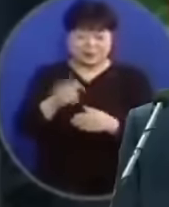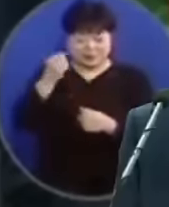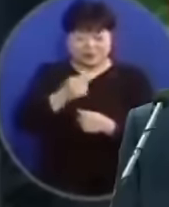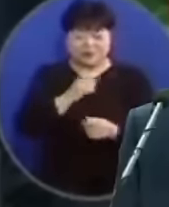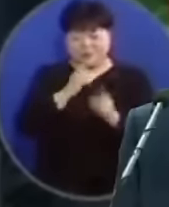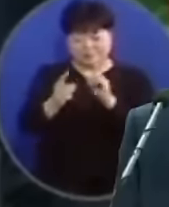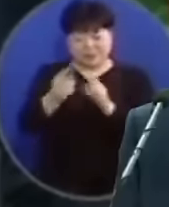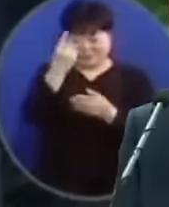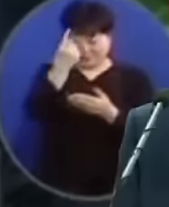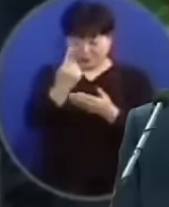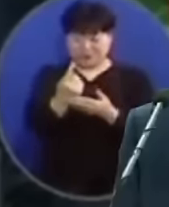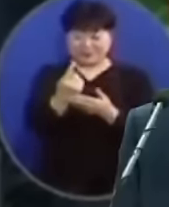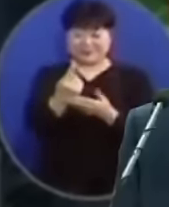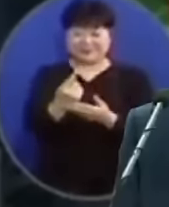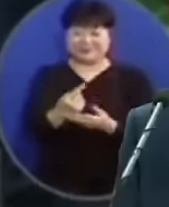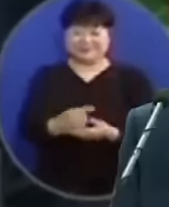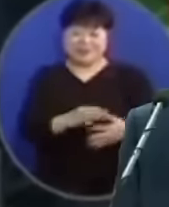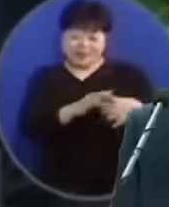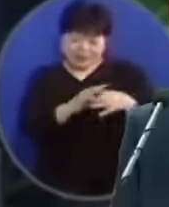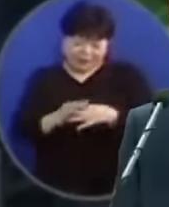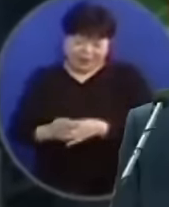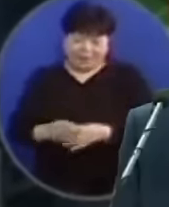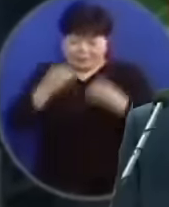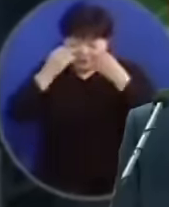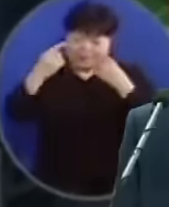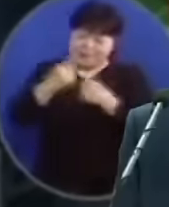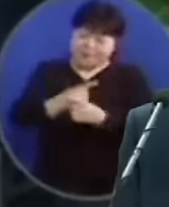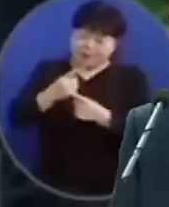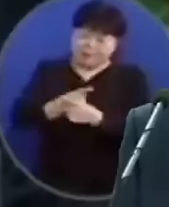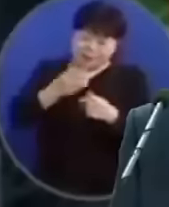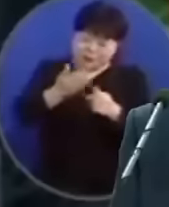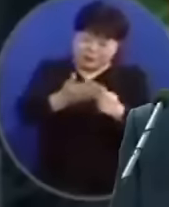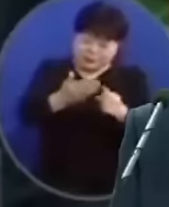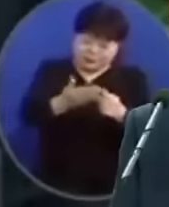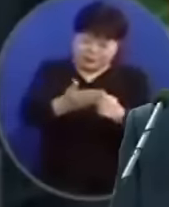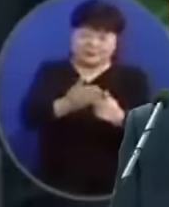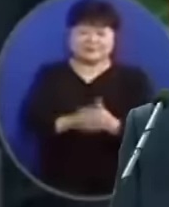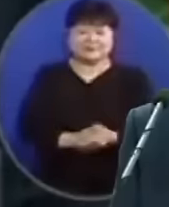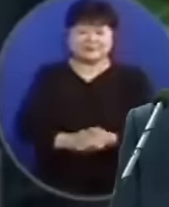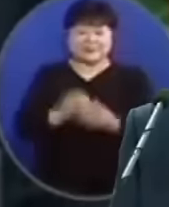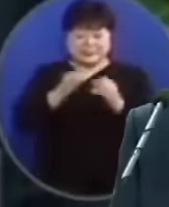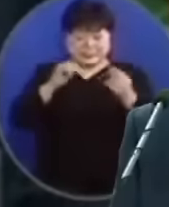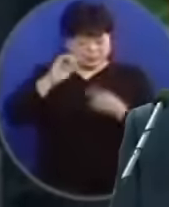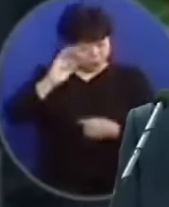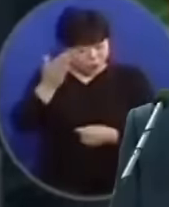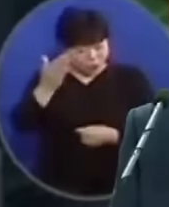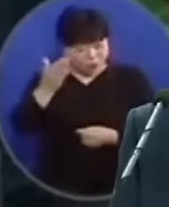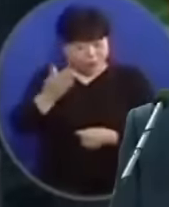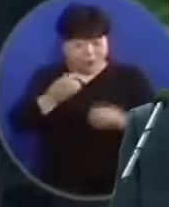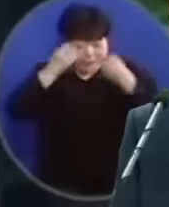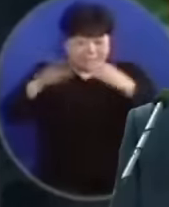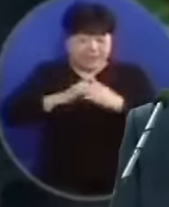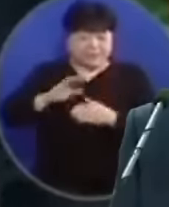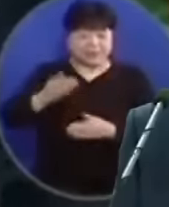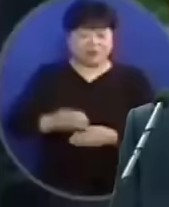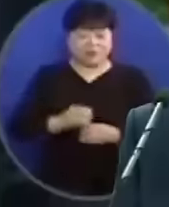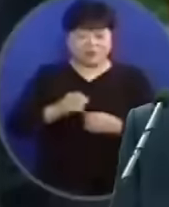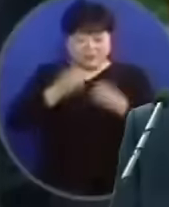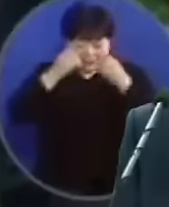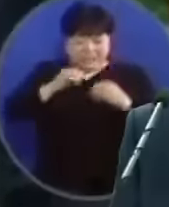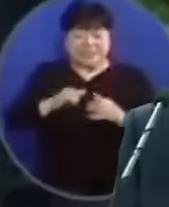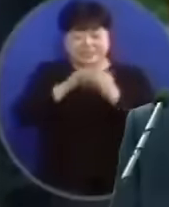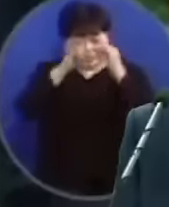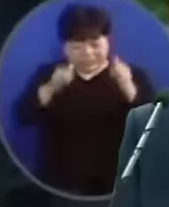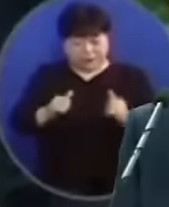성령과 말씀이 오셔서 끊임없이 새로운 세계가 이루어지게 되는 것입니다. 새 사람이 되고 새 가정이 되고 새 사회가 되고